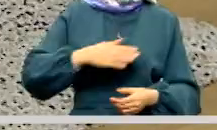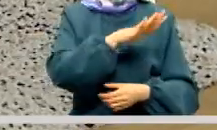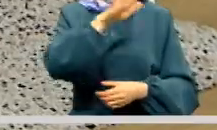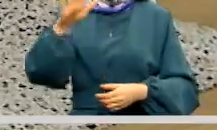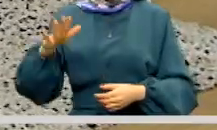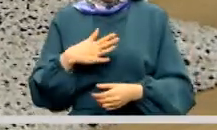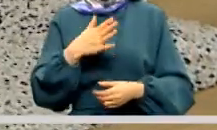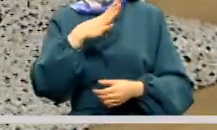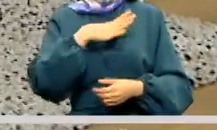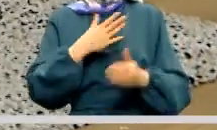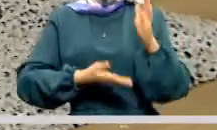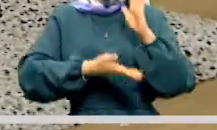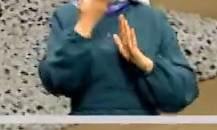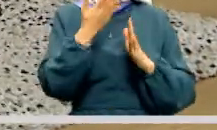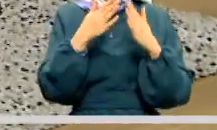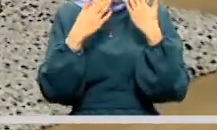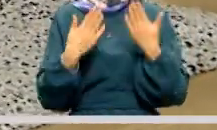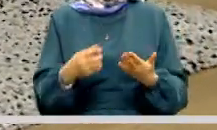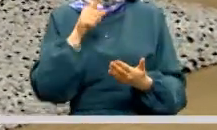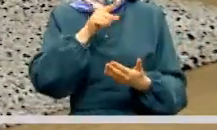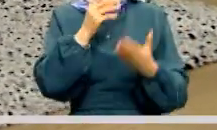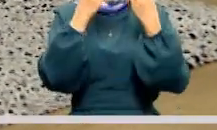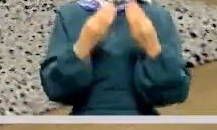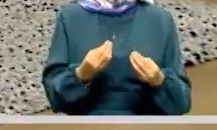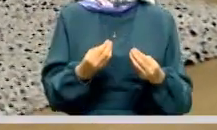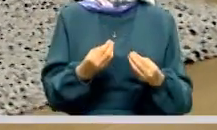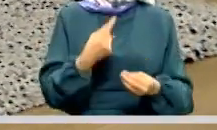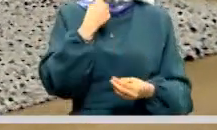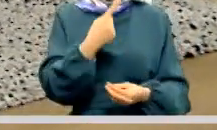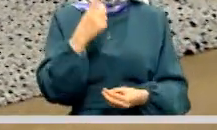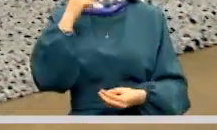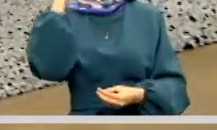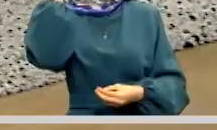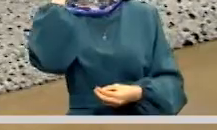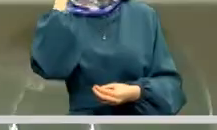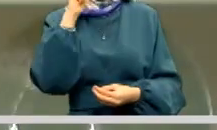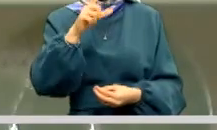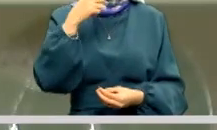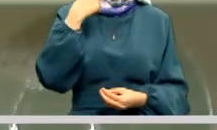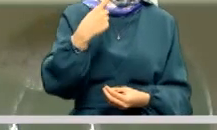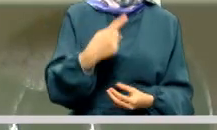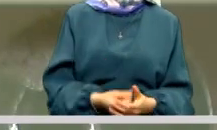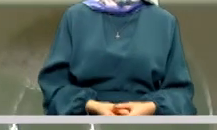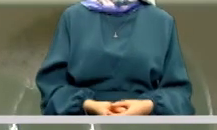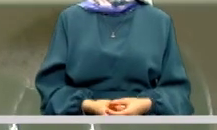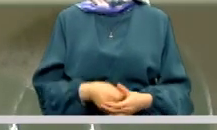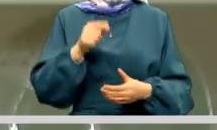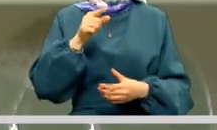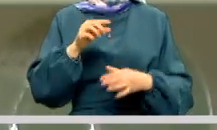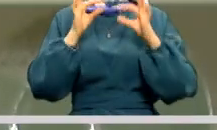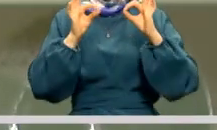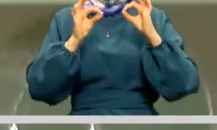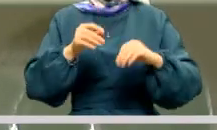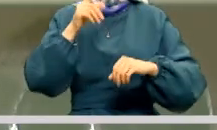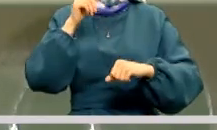sevgisi İnşallah yüksekte Ama mesela Bunlar olduğu zaman dediğiniz gibi o zaman bir sorgulamak gerekiyor diyorsunuz ya aslında o sorgulamayı Belki her daim